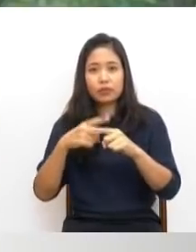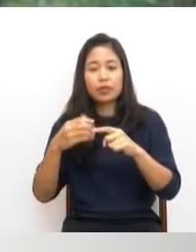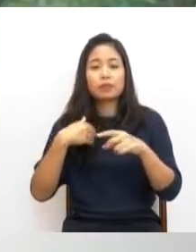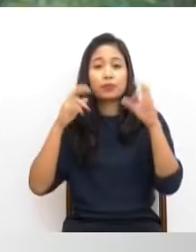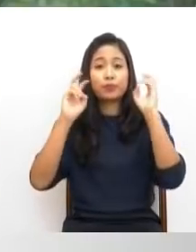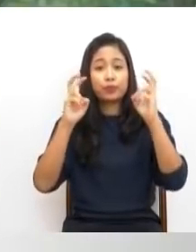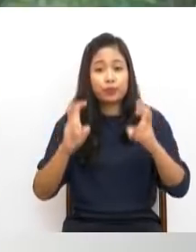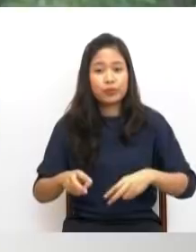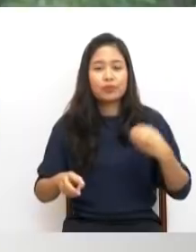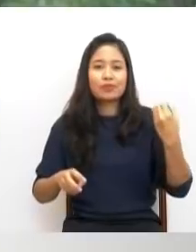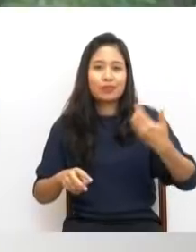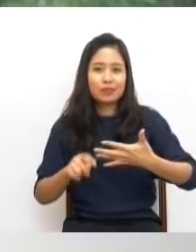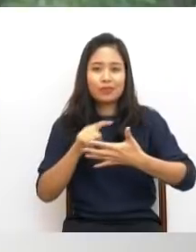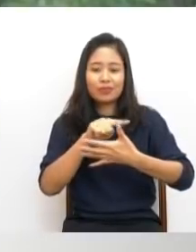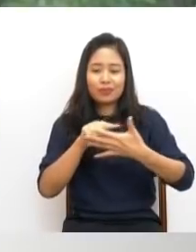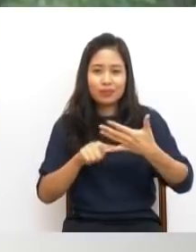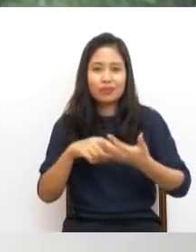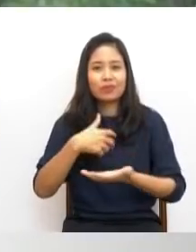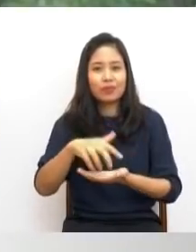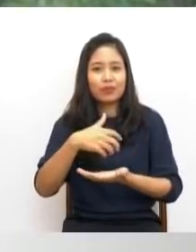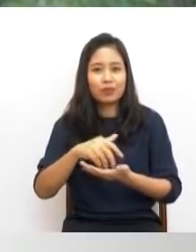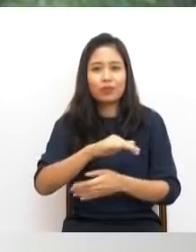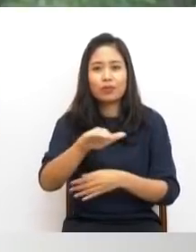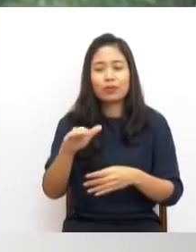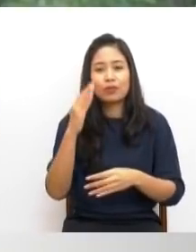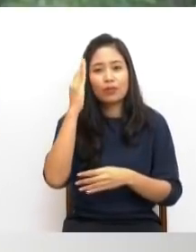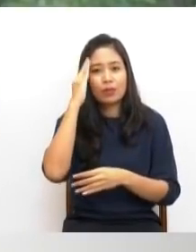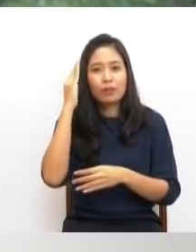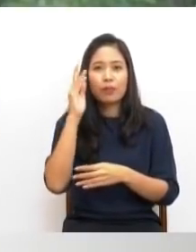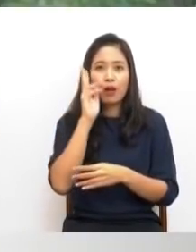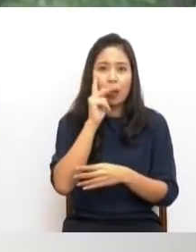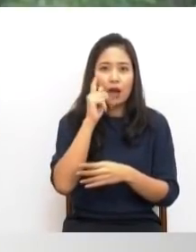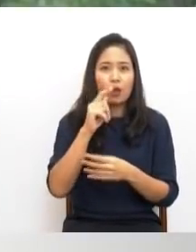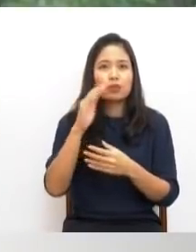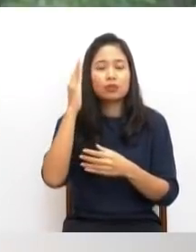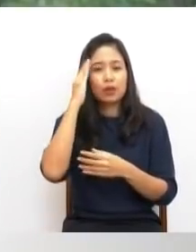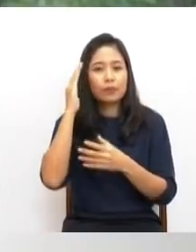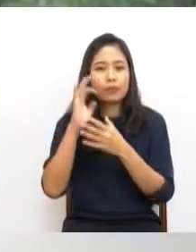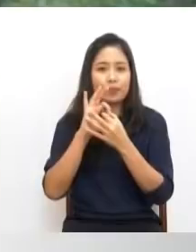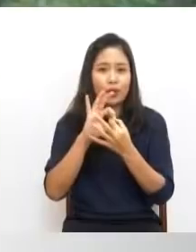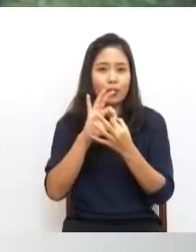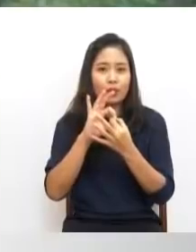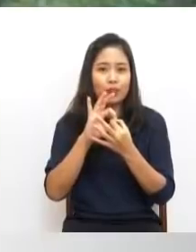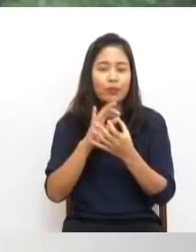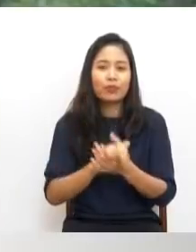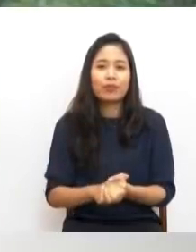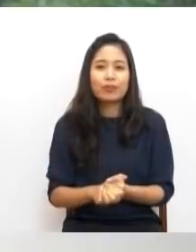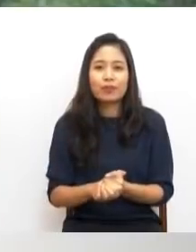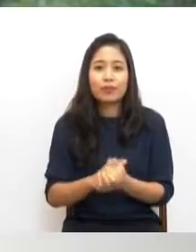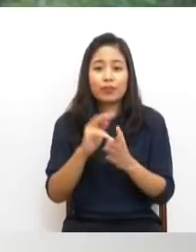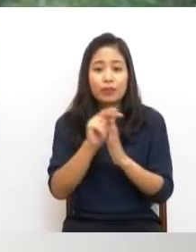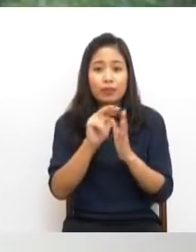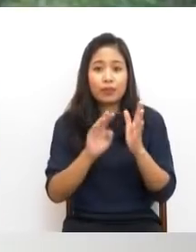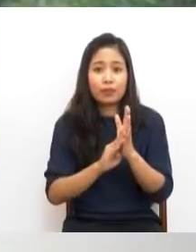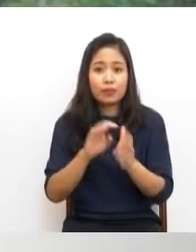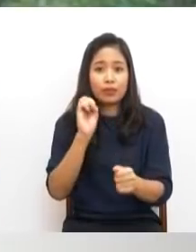ๆนะคะที่มานำเรียนให้กับท่านผู้รับชมรายการผู้เช้าข่าวสปท.ได้รับทราบกันค่ะสำหรับนโยบายแล้วก็ข้อเสนอแนะต่าง